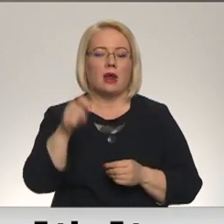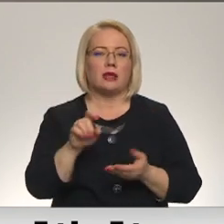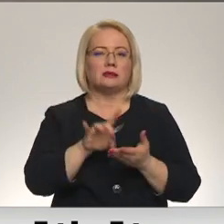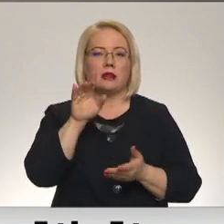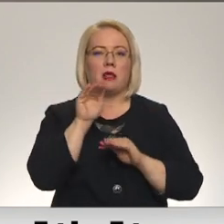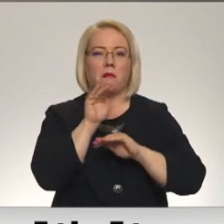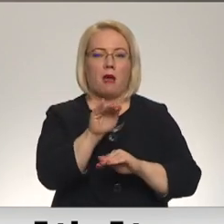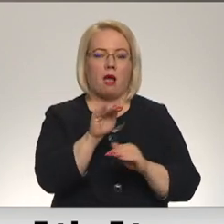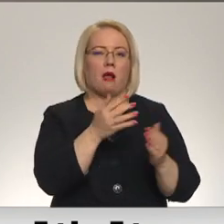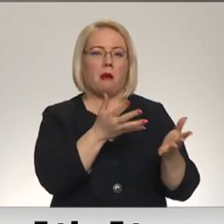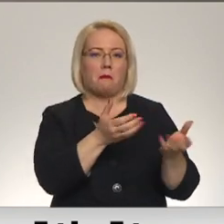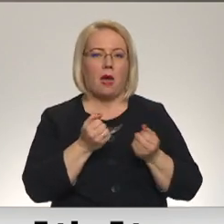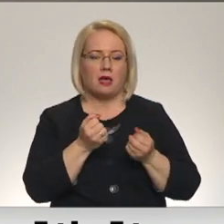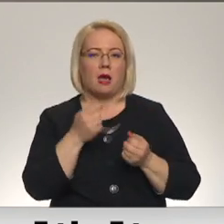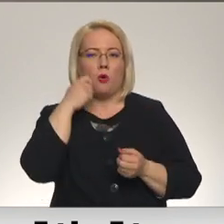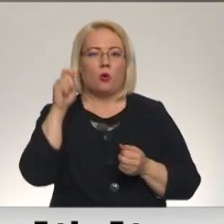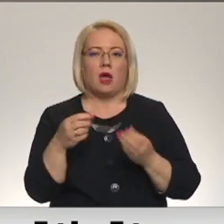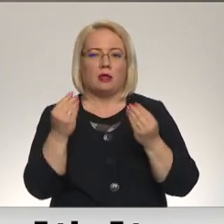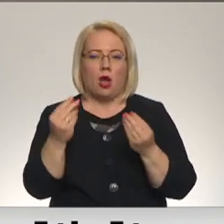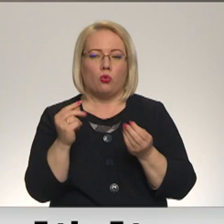pieņem šīs grivnas un apmaina pret,